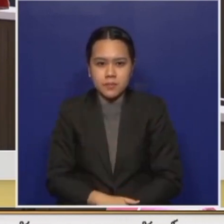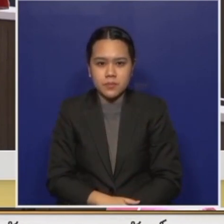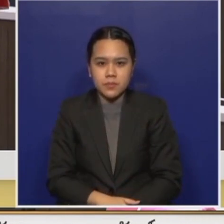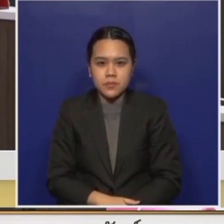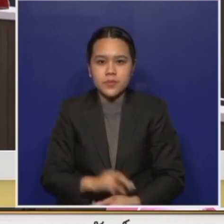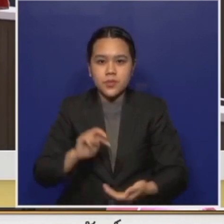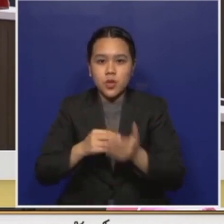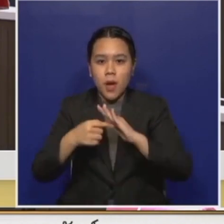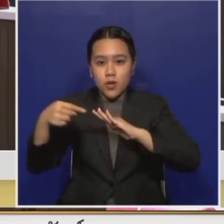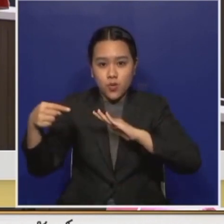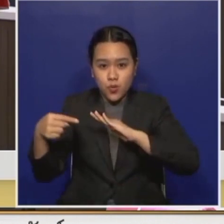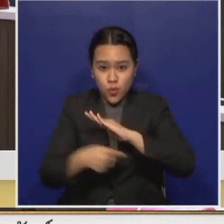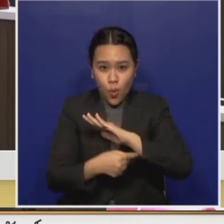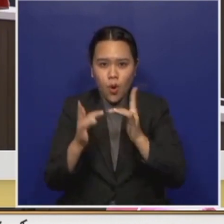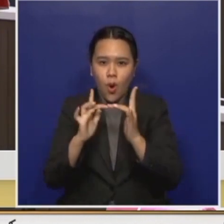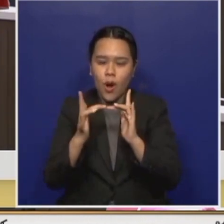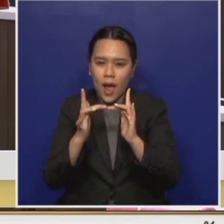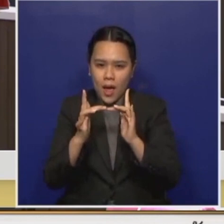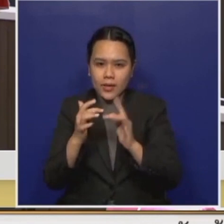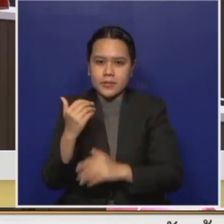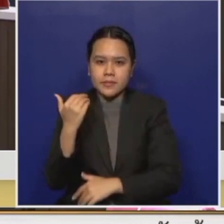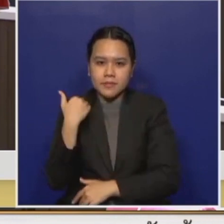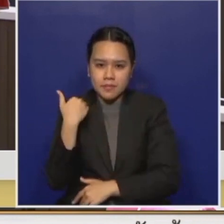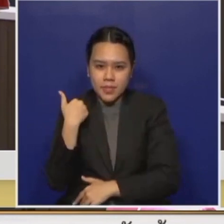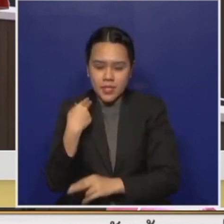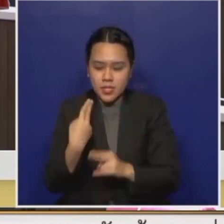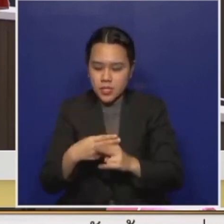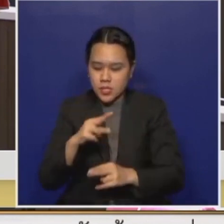โกงออนไน์ขึ้นหั้นม่งขวัน